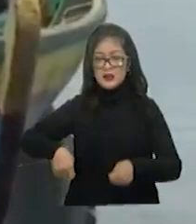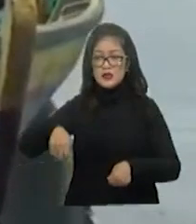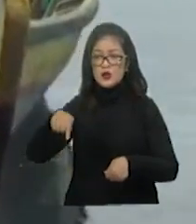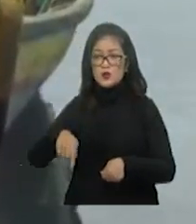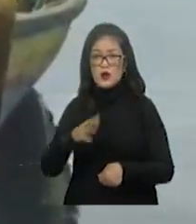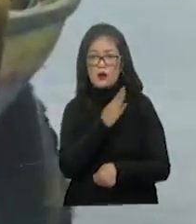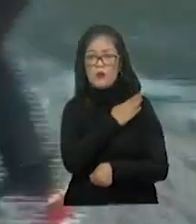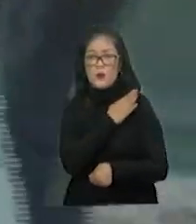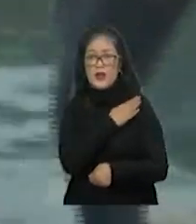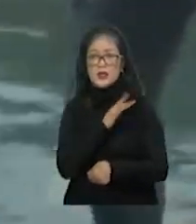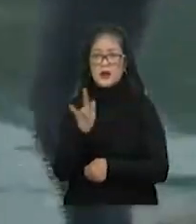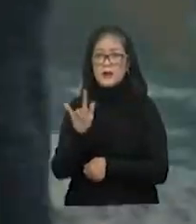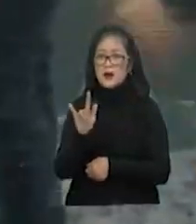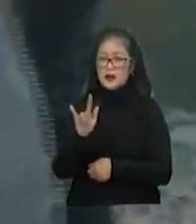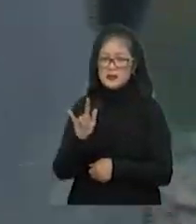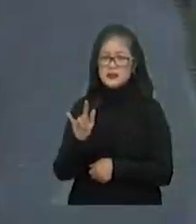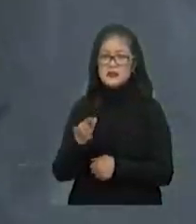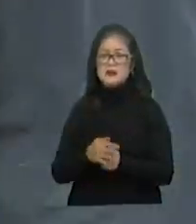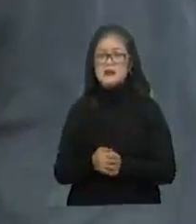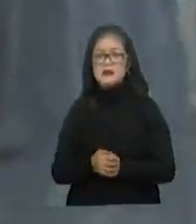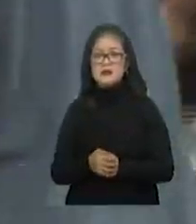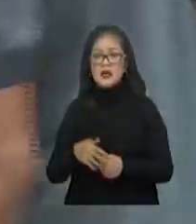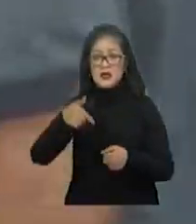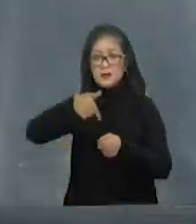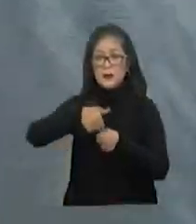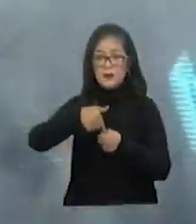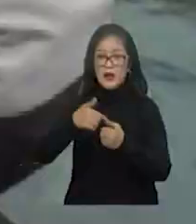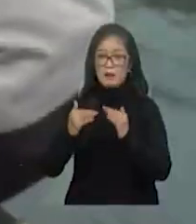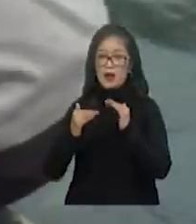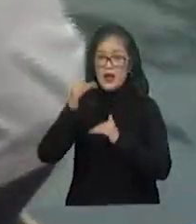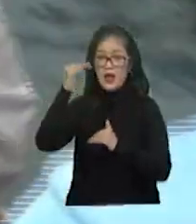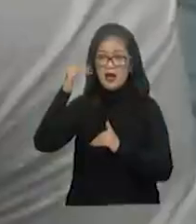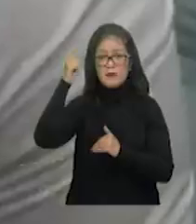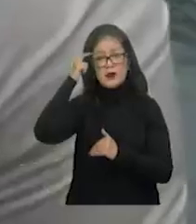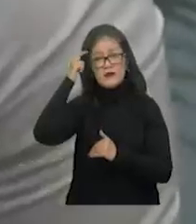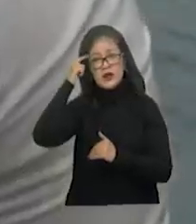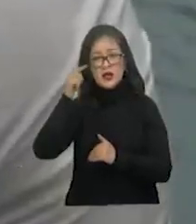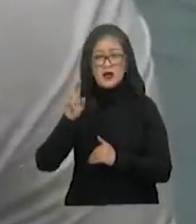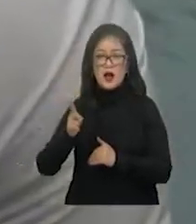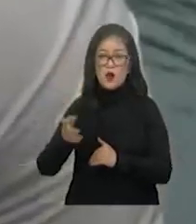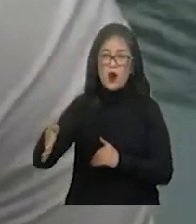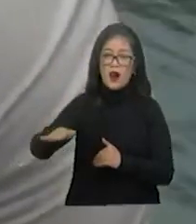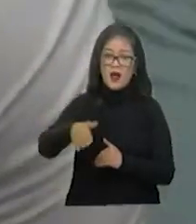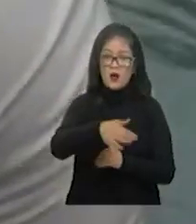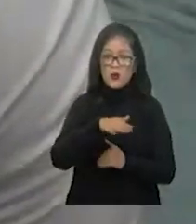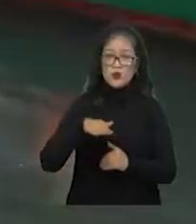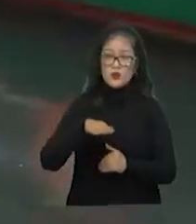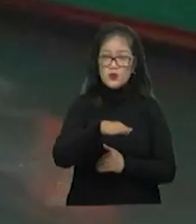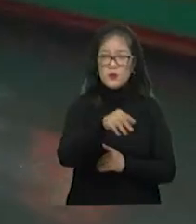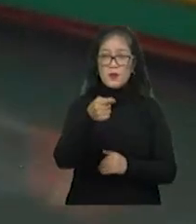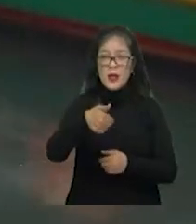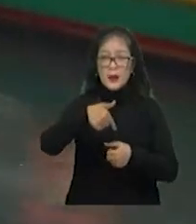Kabupaten Bekasi, Jawa Barat. Kenaikan BBM membuat nelayan berpikir dua kali untuk kembali melaut karena biaya operasional membengkak